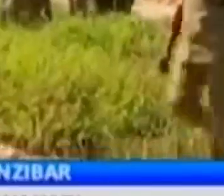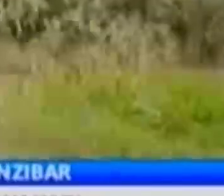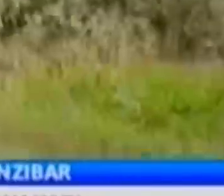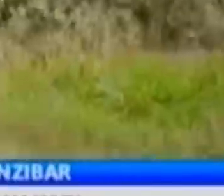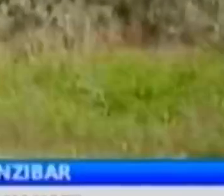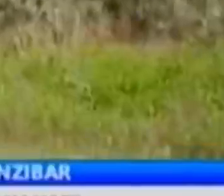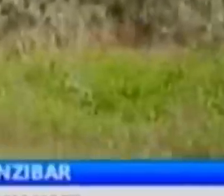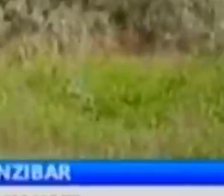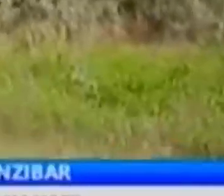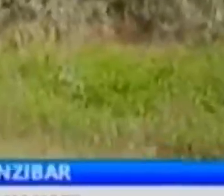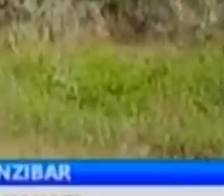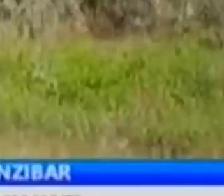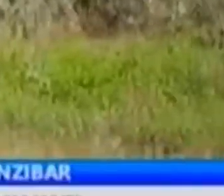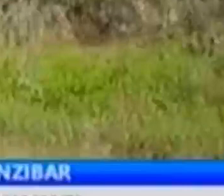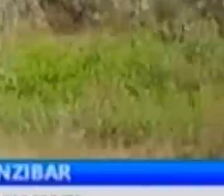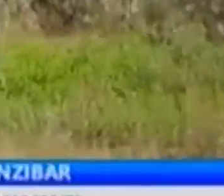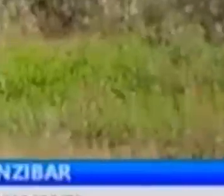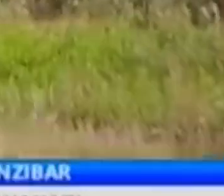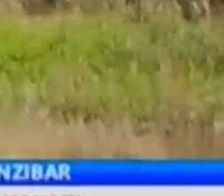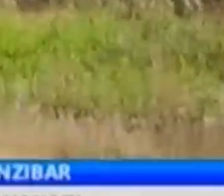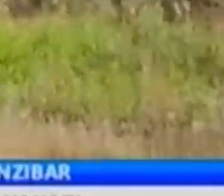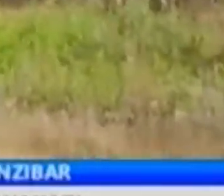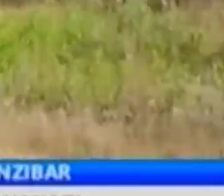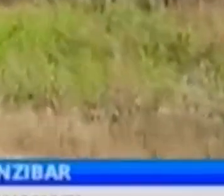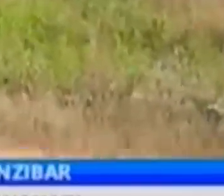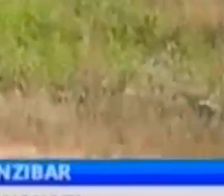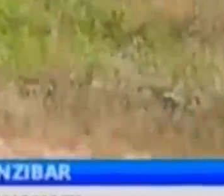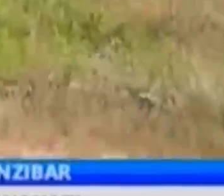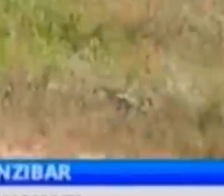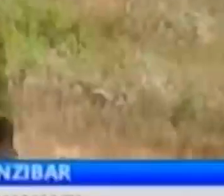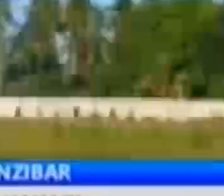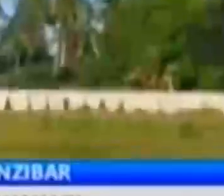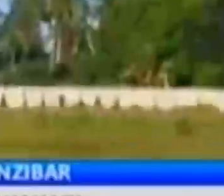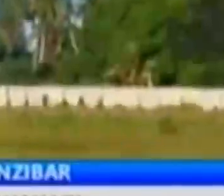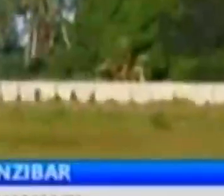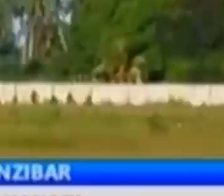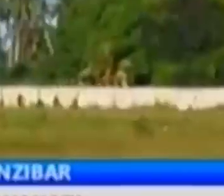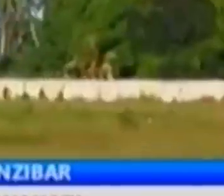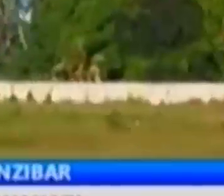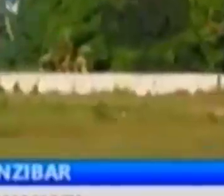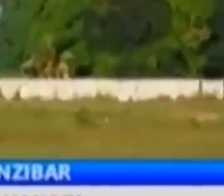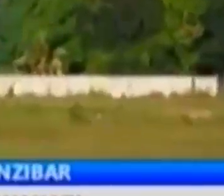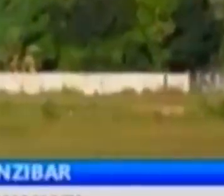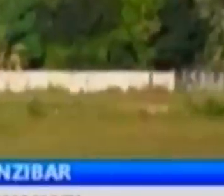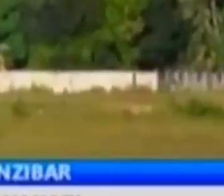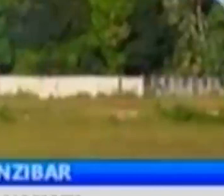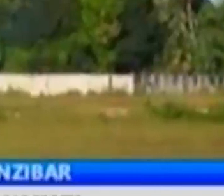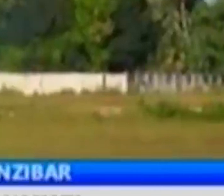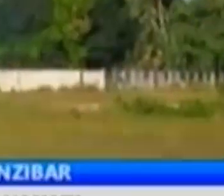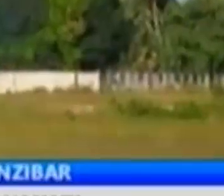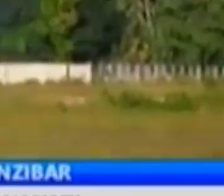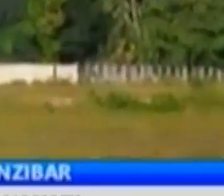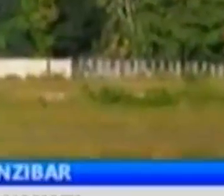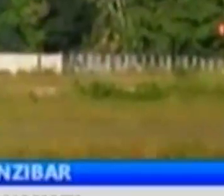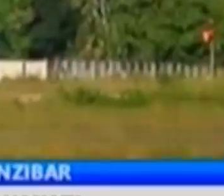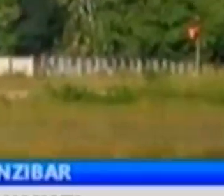ya askari katika mkoa wa Mjini Magharibi na mkoa wa Kusini Unguja, pamoja na kufanya ukaguzi katika eneo la uwanja